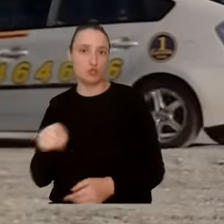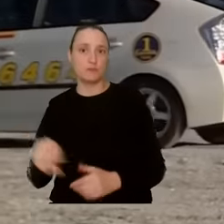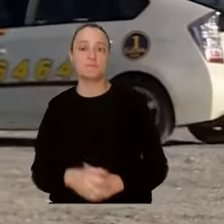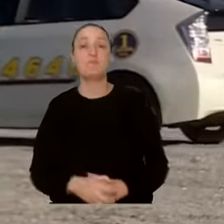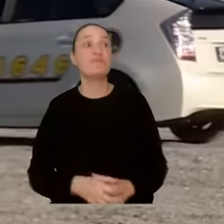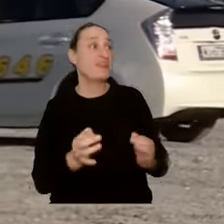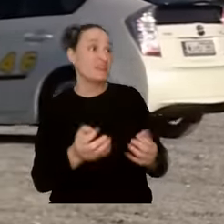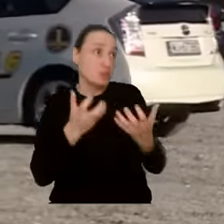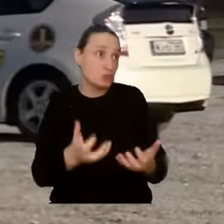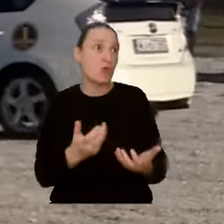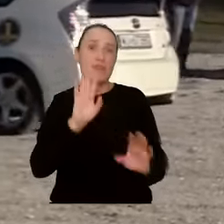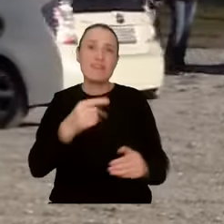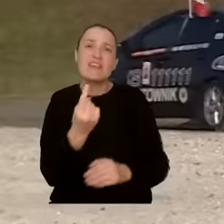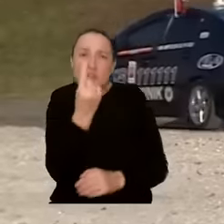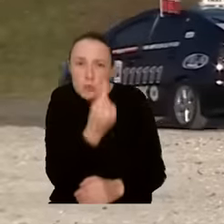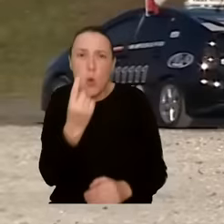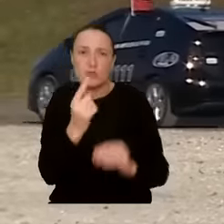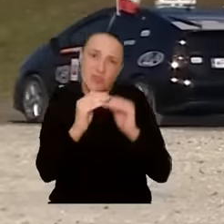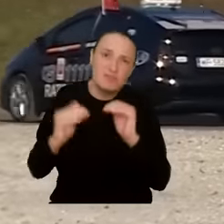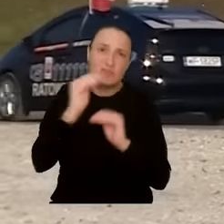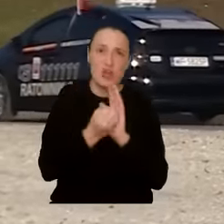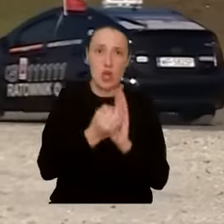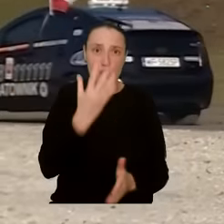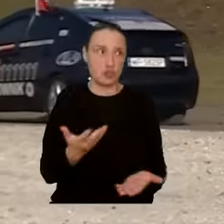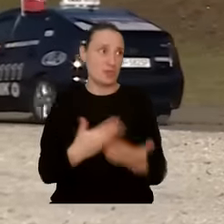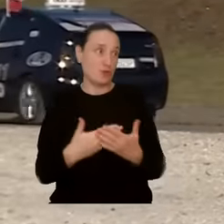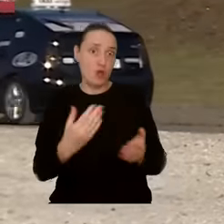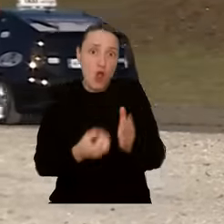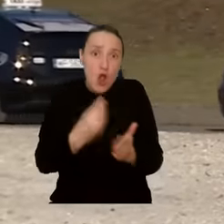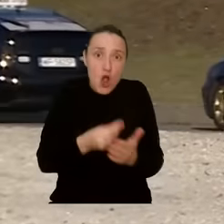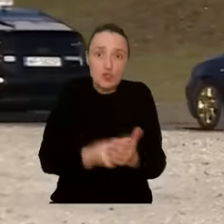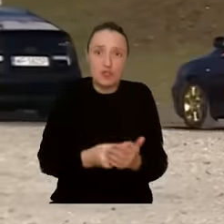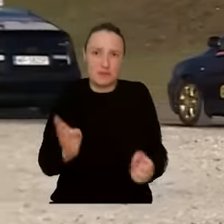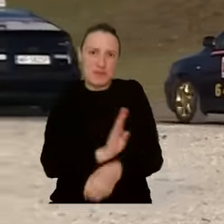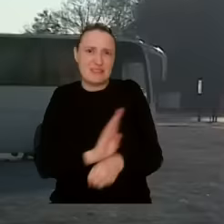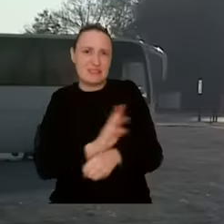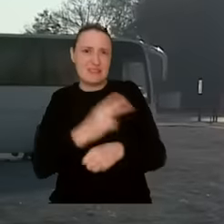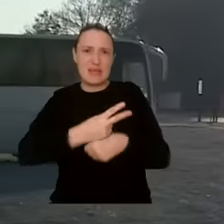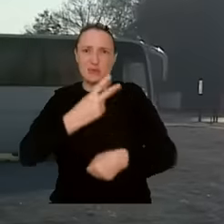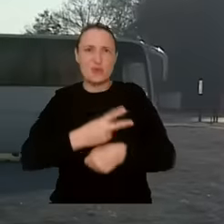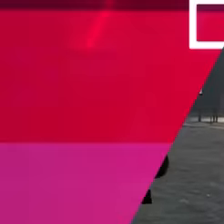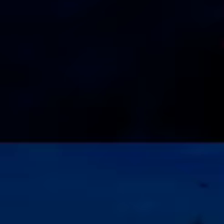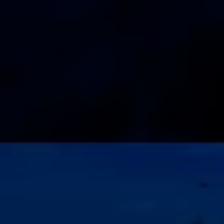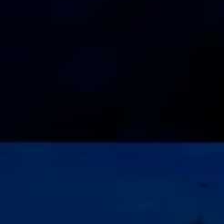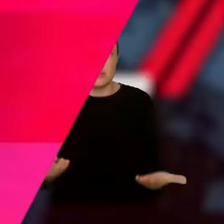cenę wyższą o złotówkę. Jak podkreślają, w związku z rosnącymi kosztami ich biznes znalazł się na granicy